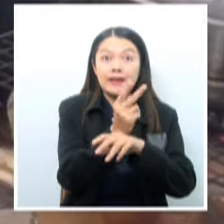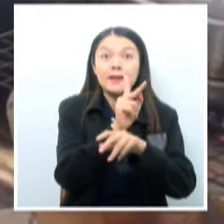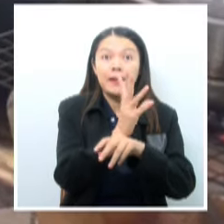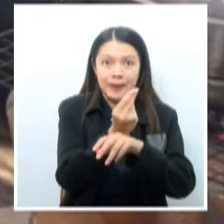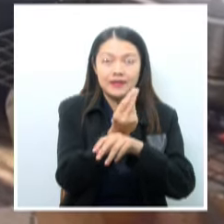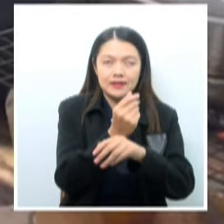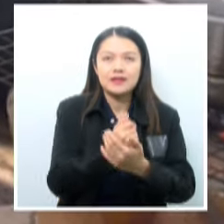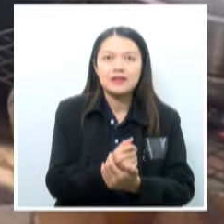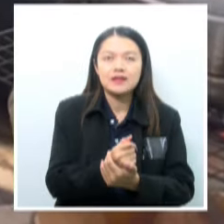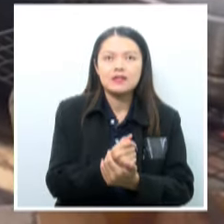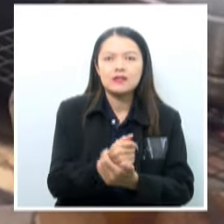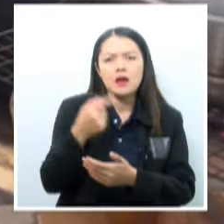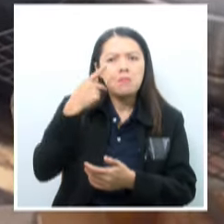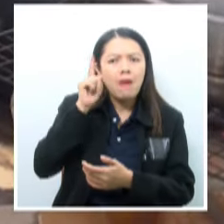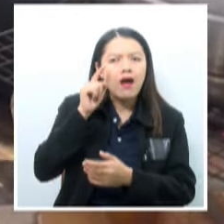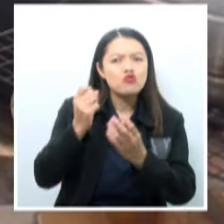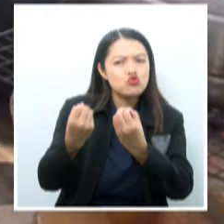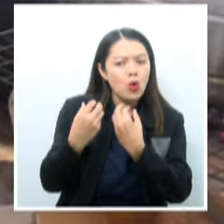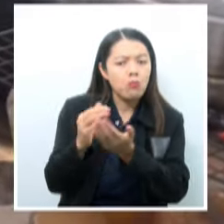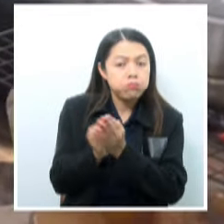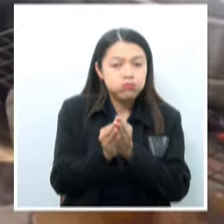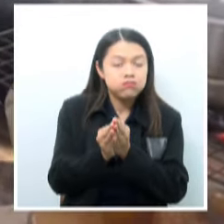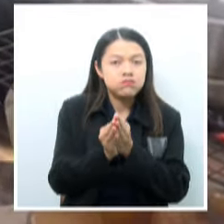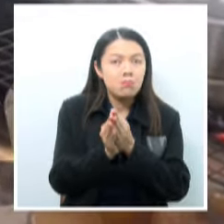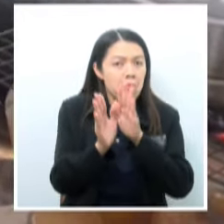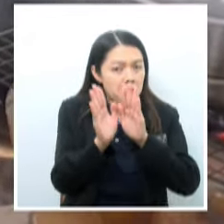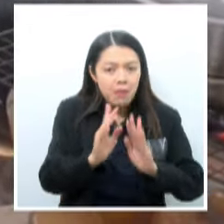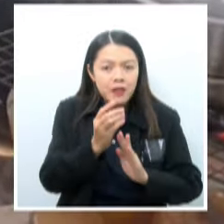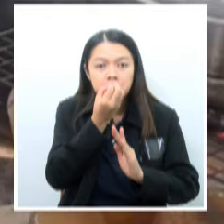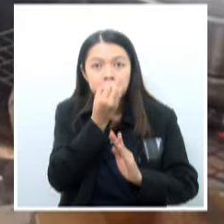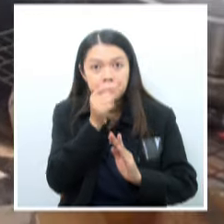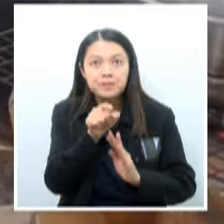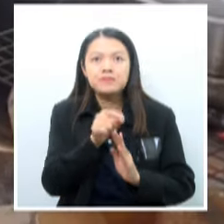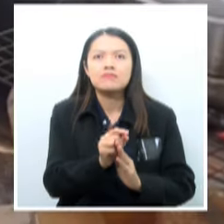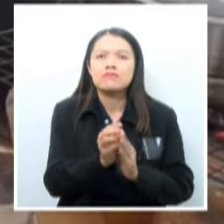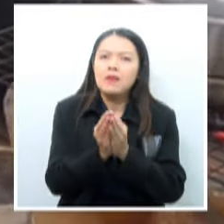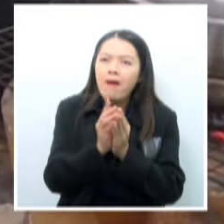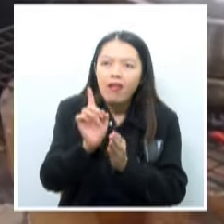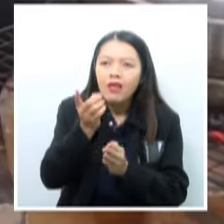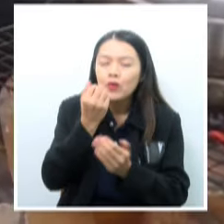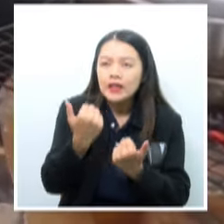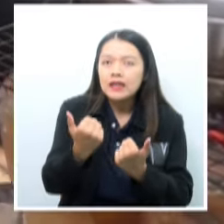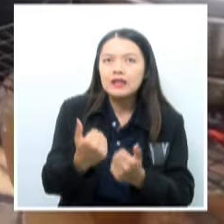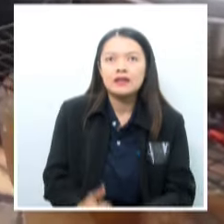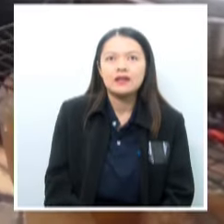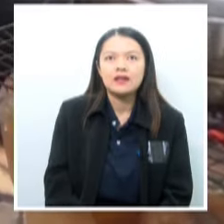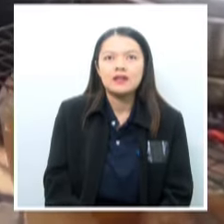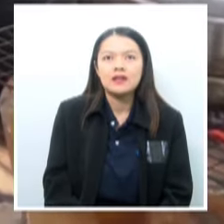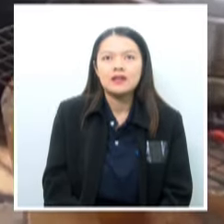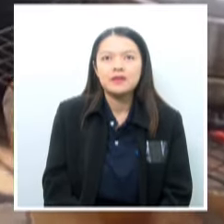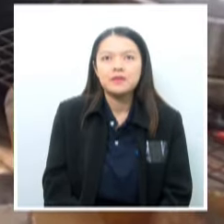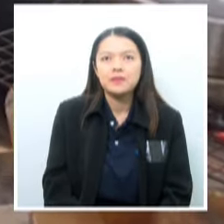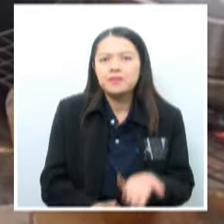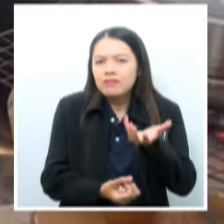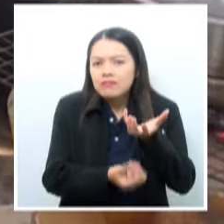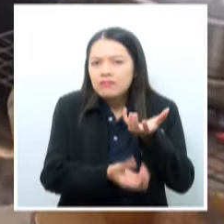ซึ่งวันนี้นะคะคุณป้าเรืองจะสอนพวกเราทำอาหารของชาวไทยทรงดำวันนี้พวกเราจะทำอะไรกันบ้างหรอคะ นักจุบแกงน้อส้มตำเ